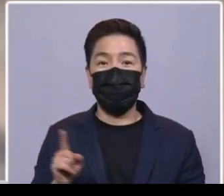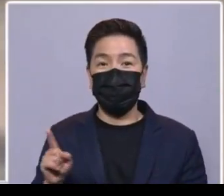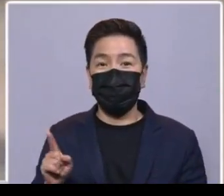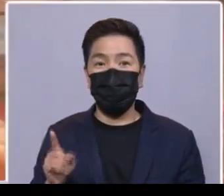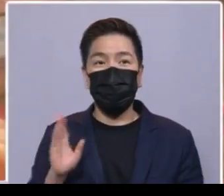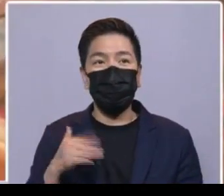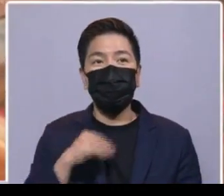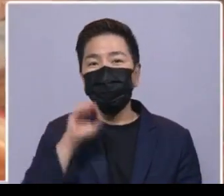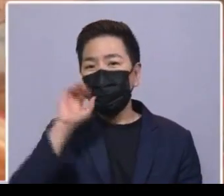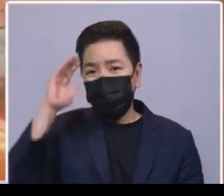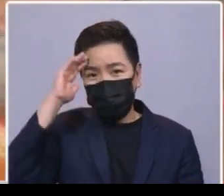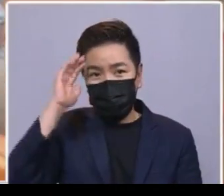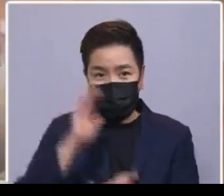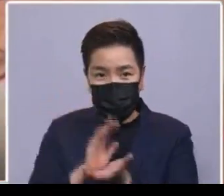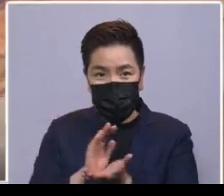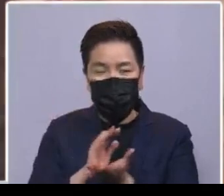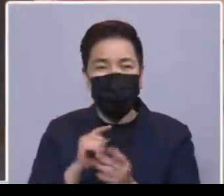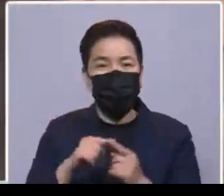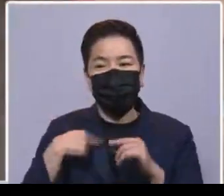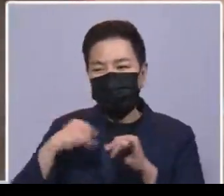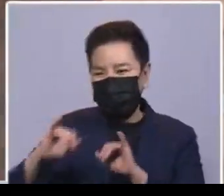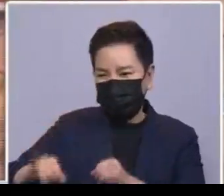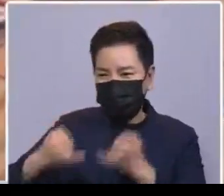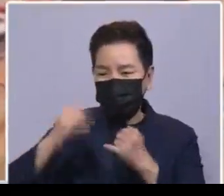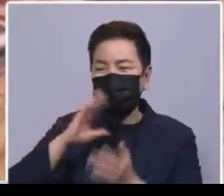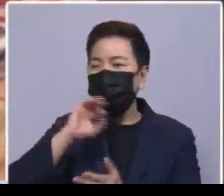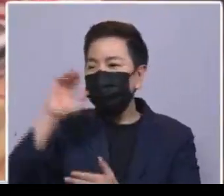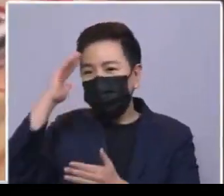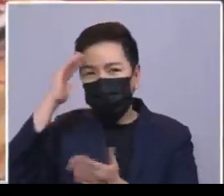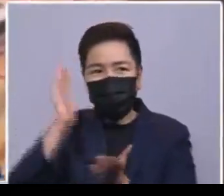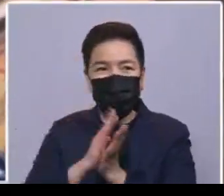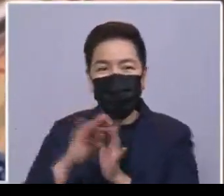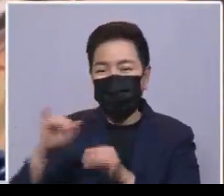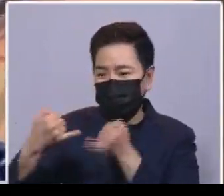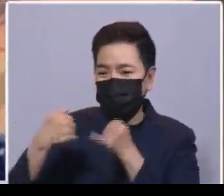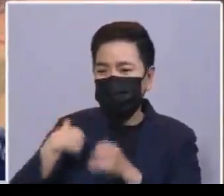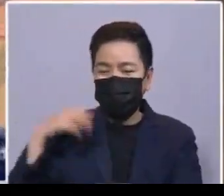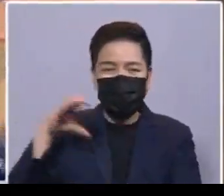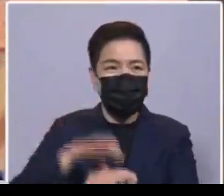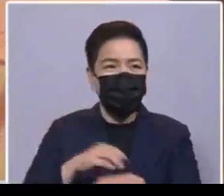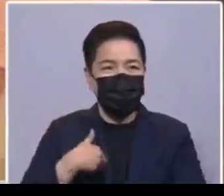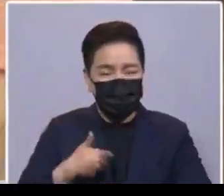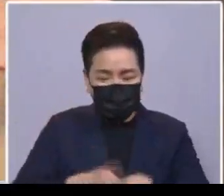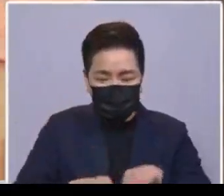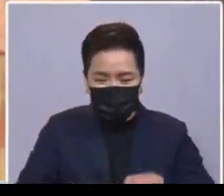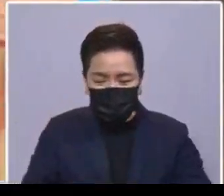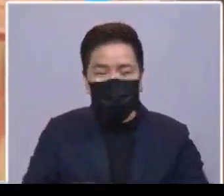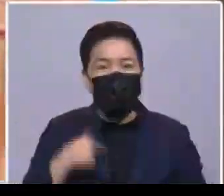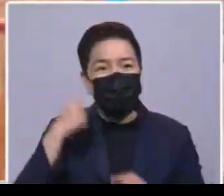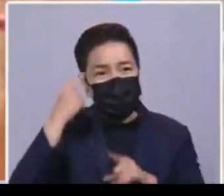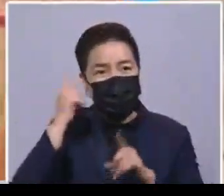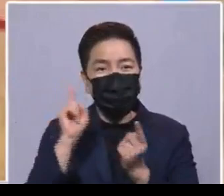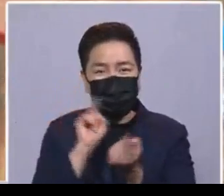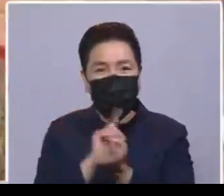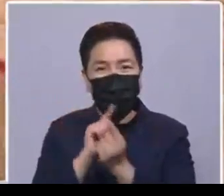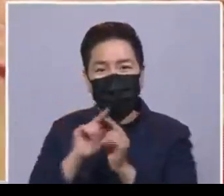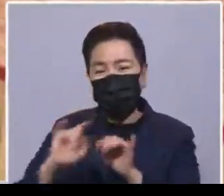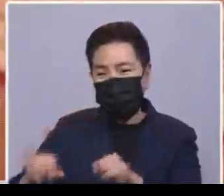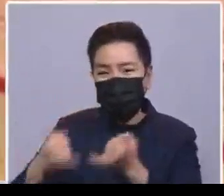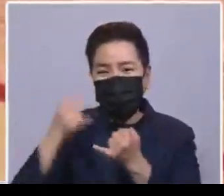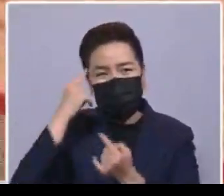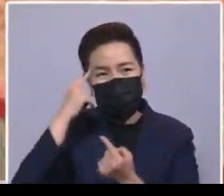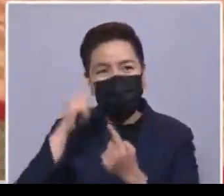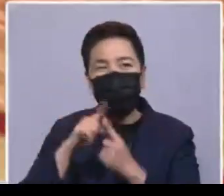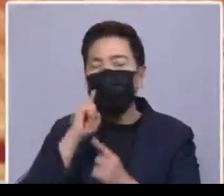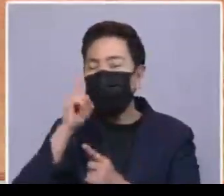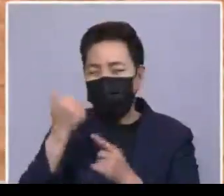คนที่ไปแจ้งตำรวจนะฉันบอกเลยก็มันไม่ถูกกับฉันน่ะดูสิเนี่ยไปแจ้งตำรวจมาจับฉันฉี่รถเลยเนี่ยแสดงว่าเป็นคนที่ไม่ถูกกับฉันเนี่ยไปคาดโท